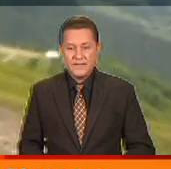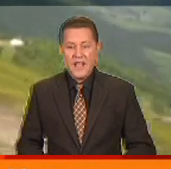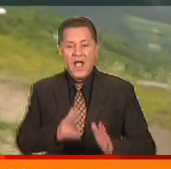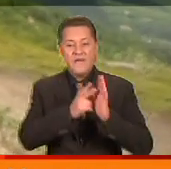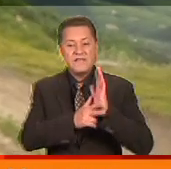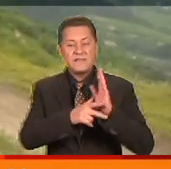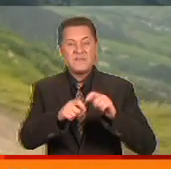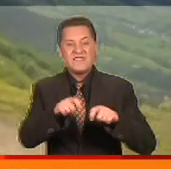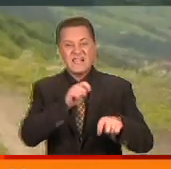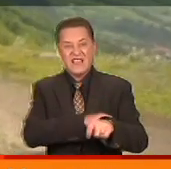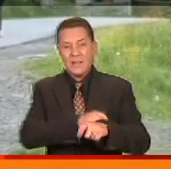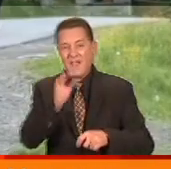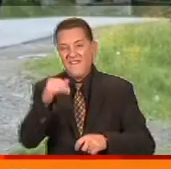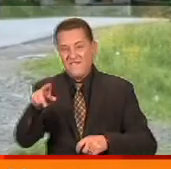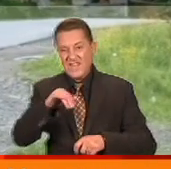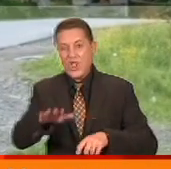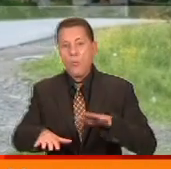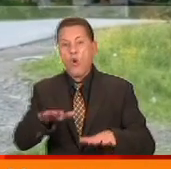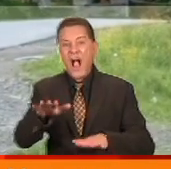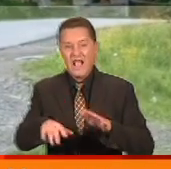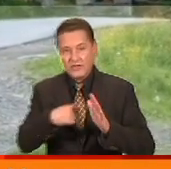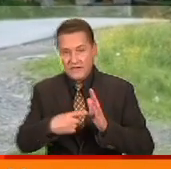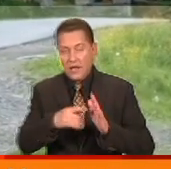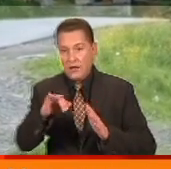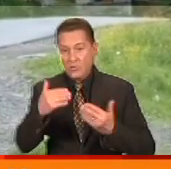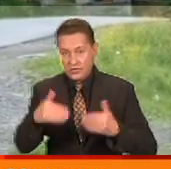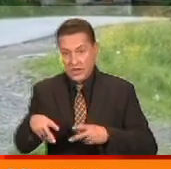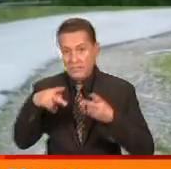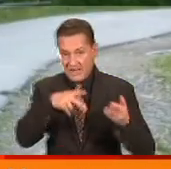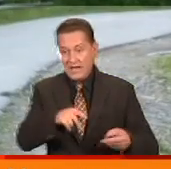80 кілометрів від Мукачева, і ви на місці.